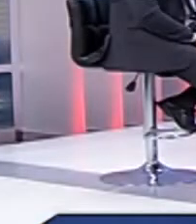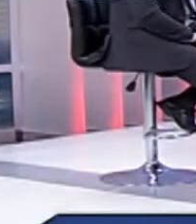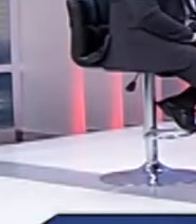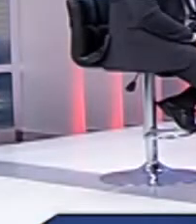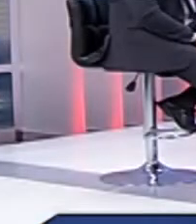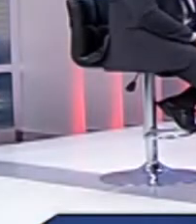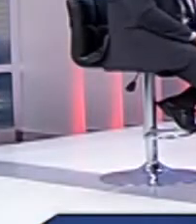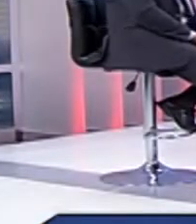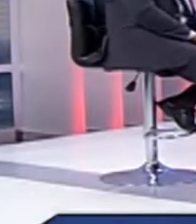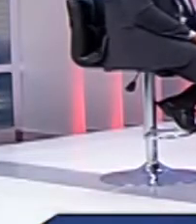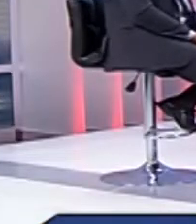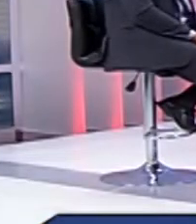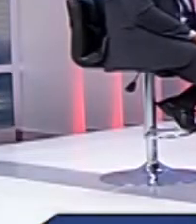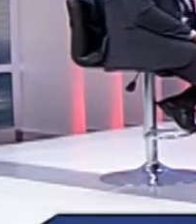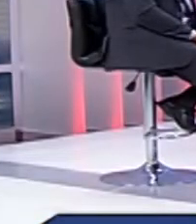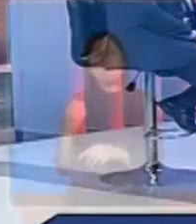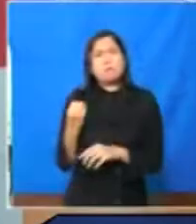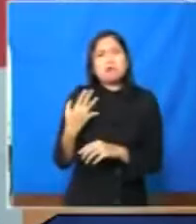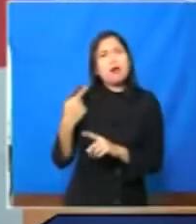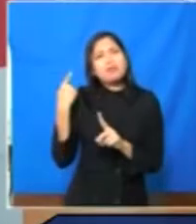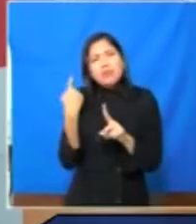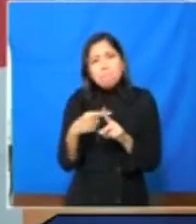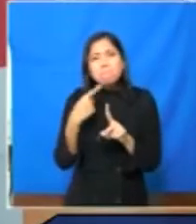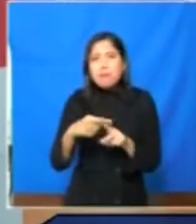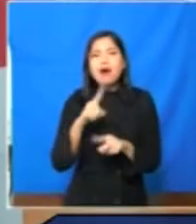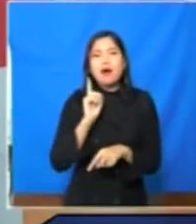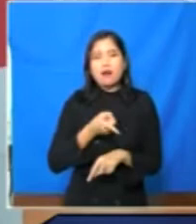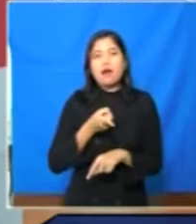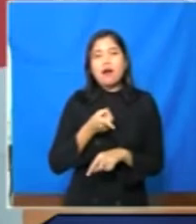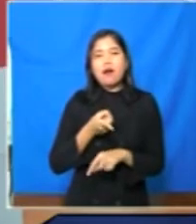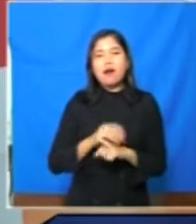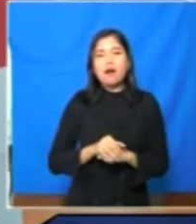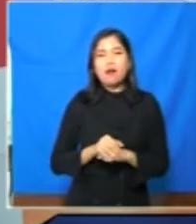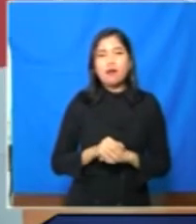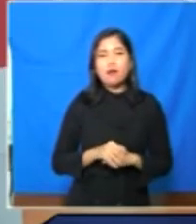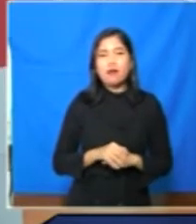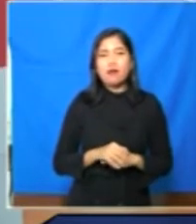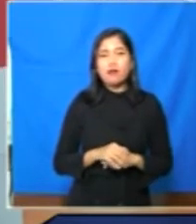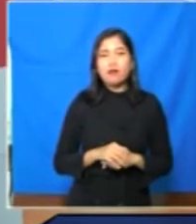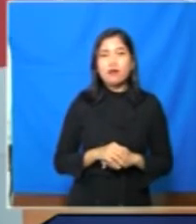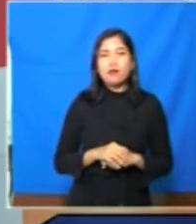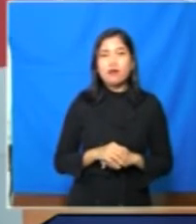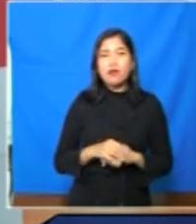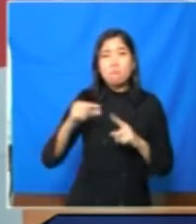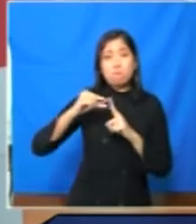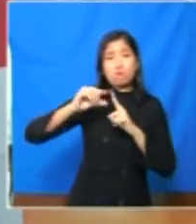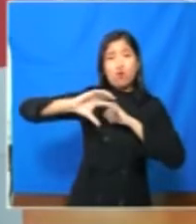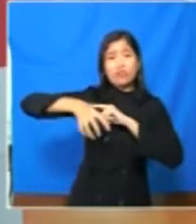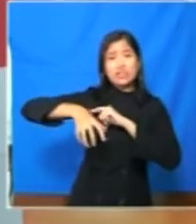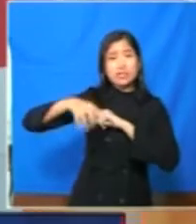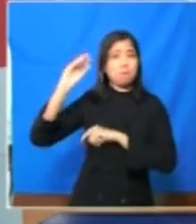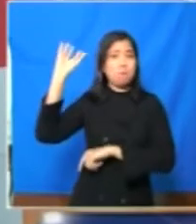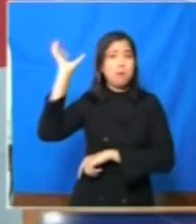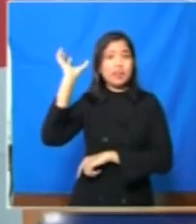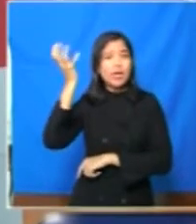ada beberapa penambahan yang cukup signifikan yang kami rincikan sebagai berikut di Provinsi Banten kita